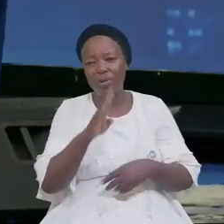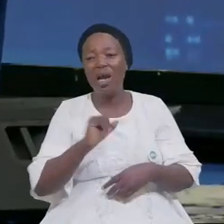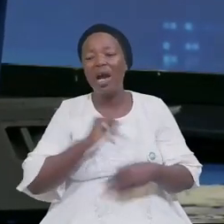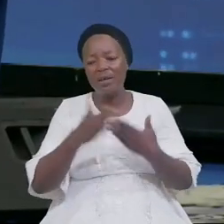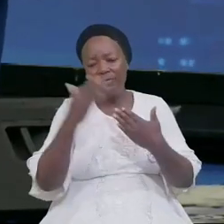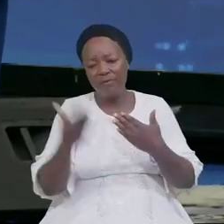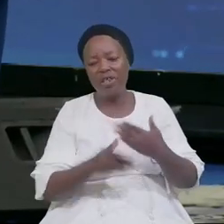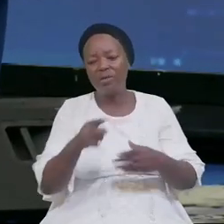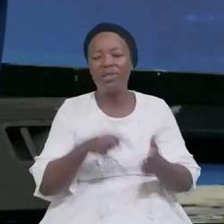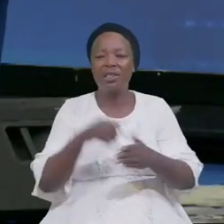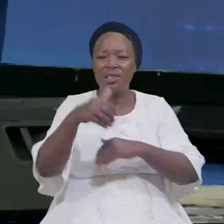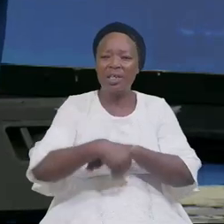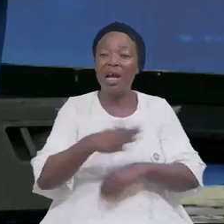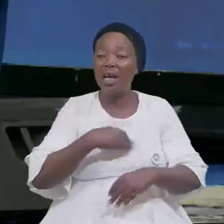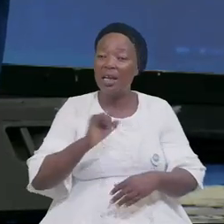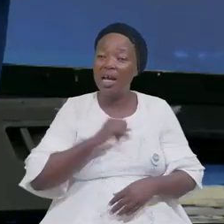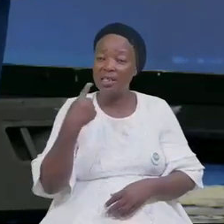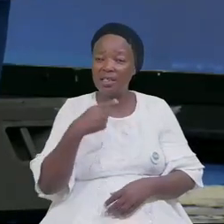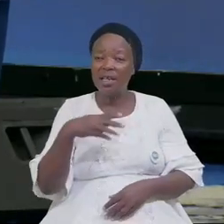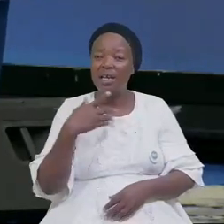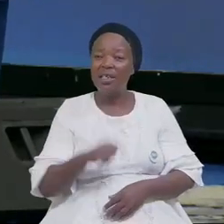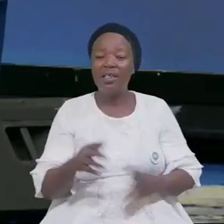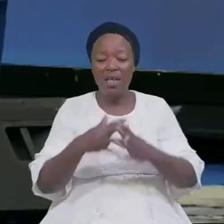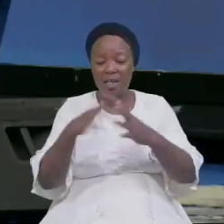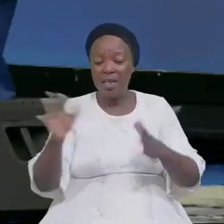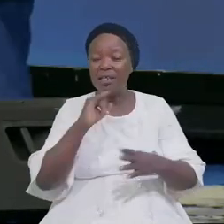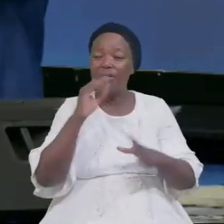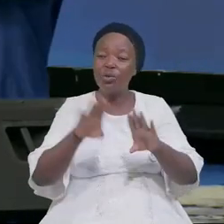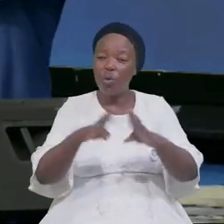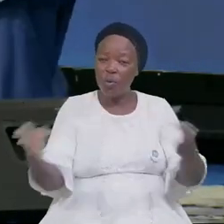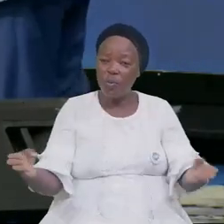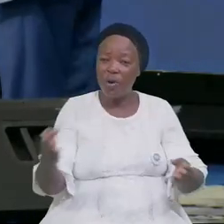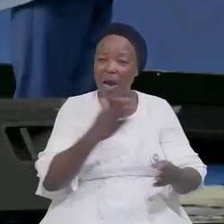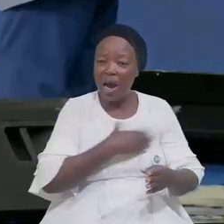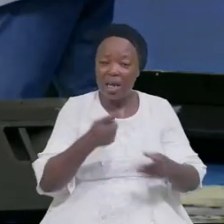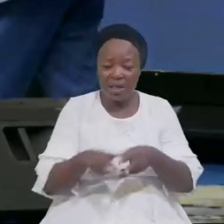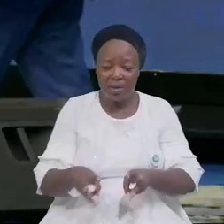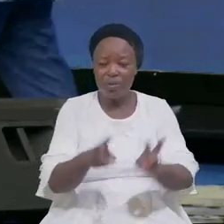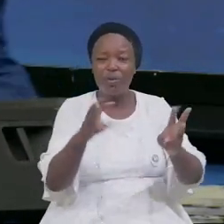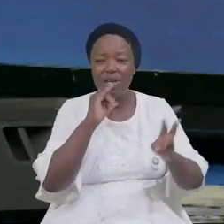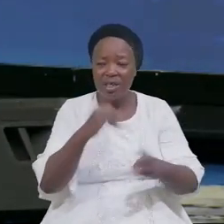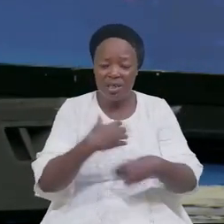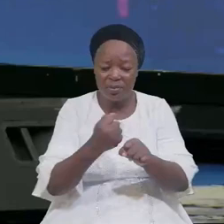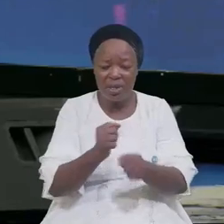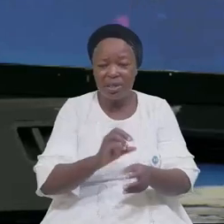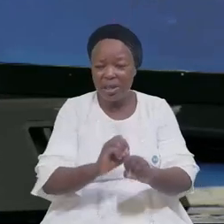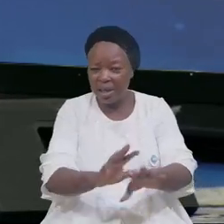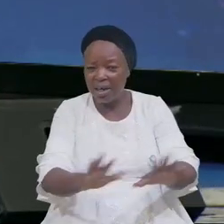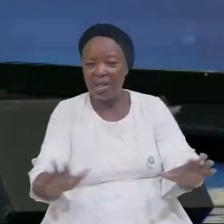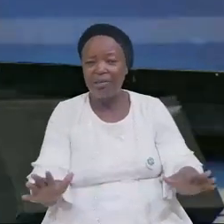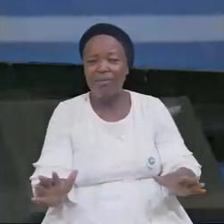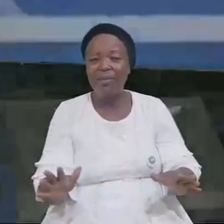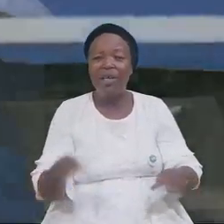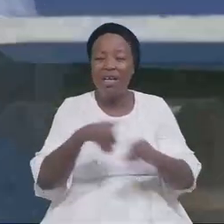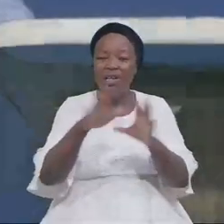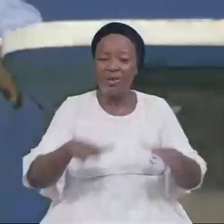soir et je dis que la porte est ouverte et la voie est rendue claire dans votre